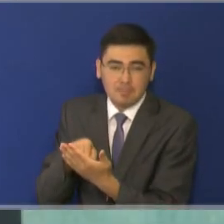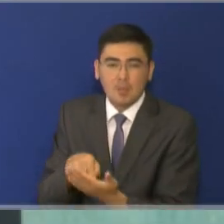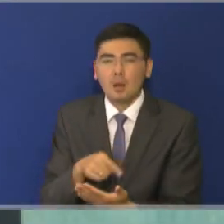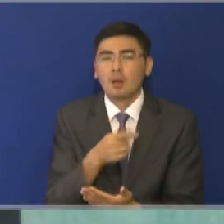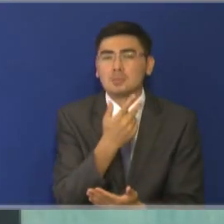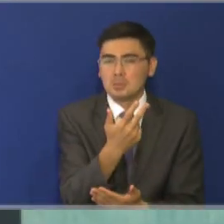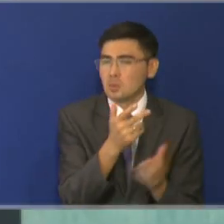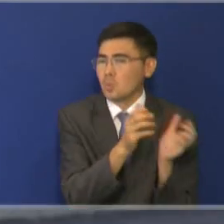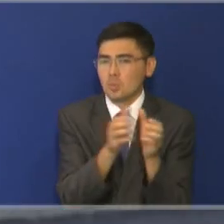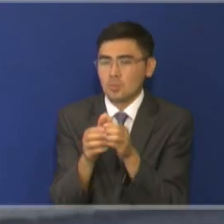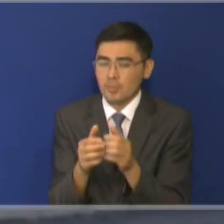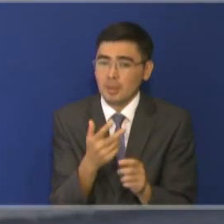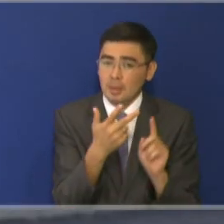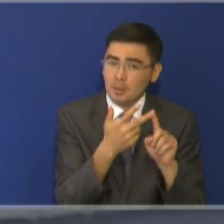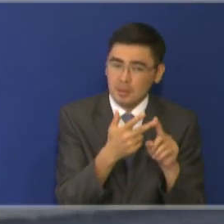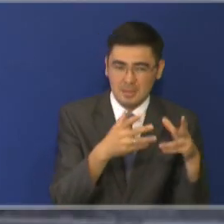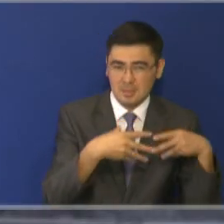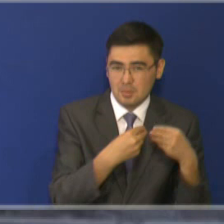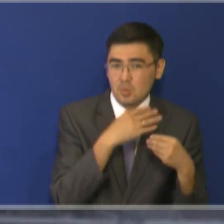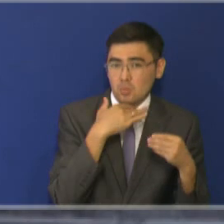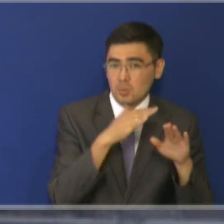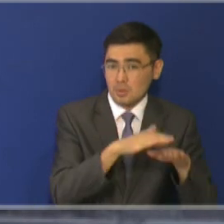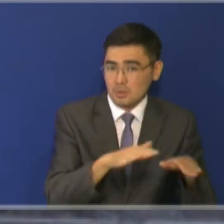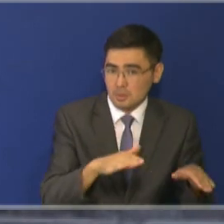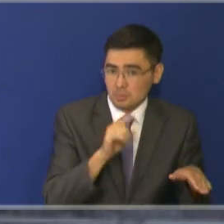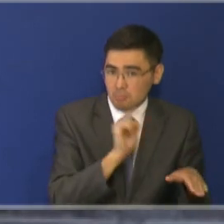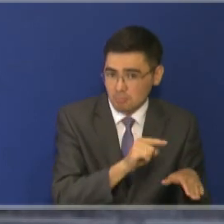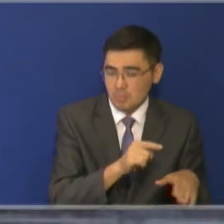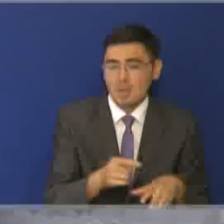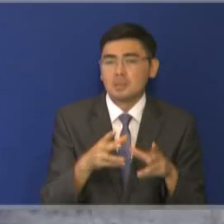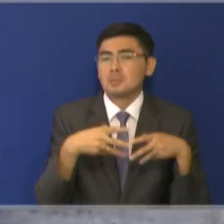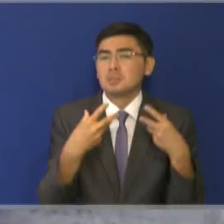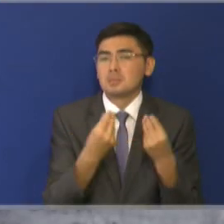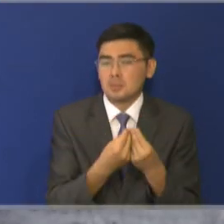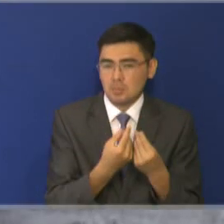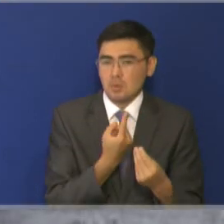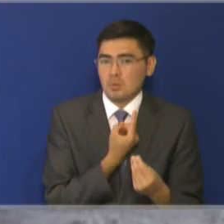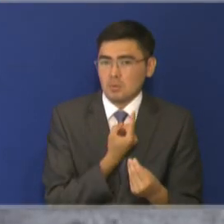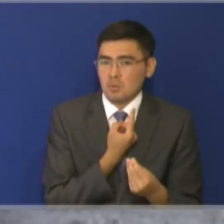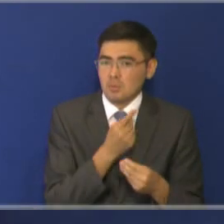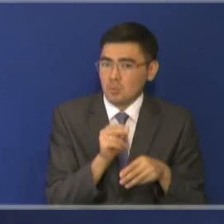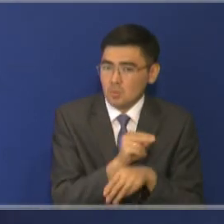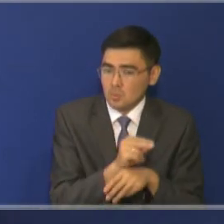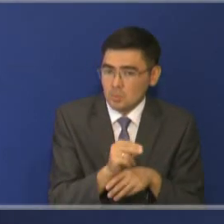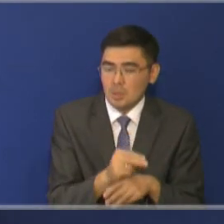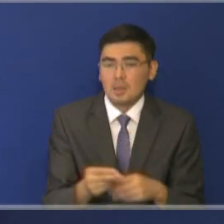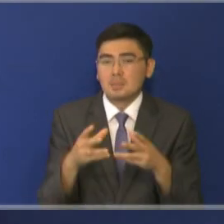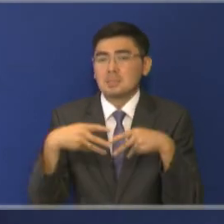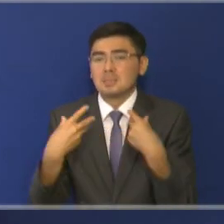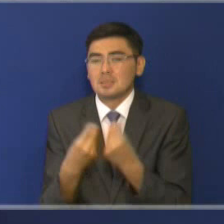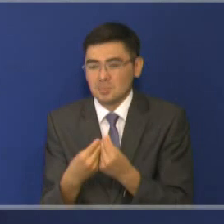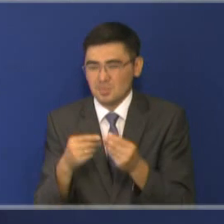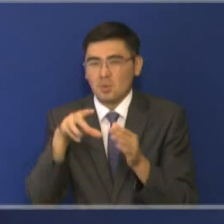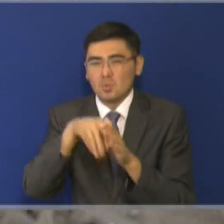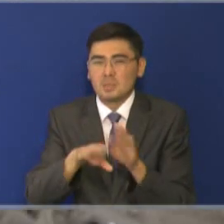Яғни көпбалалы, толық емес және мүмкіндігі шектеулі баланы тәрбиелеп отырған отбасылар. Қазірде үй кезегінде жалпы саны